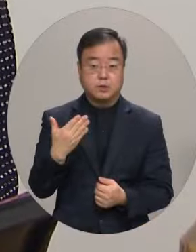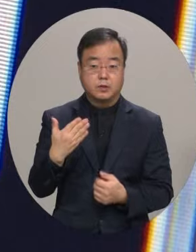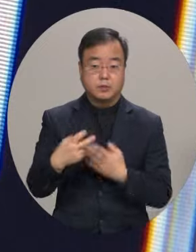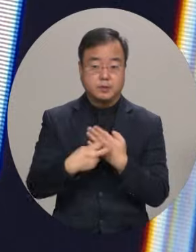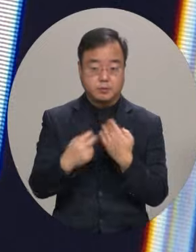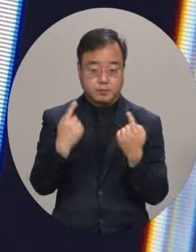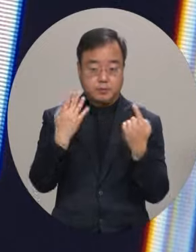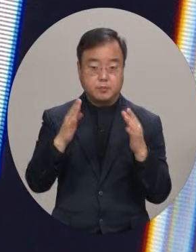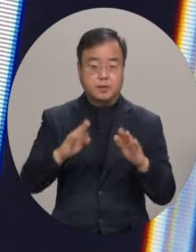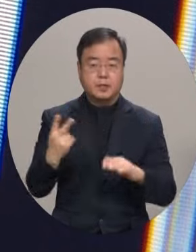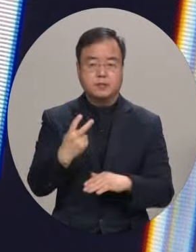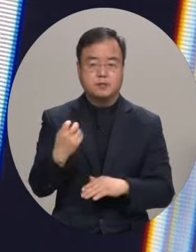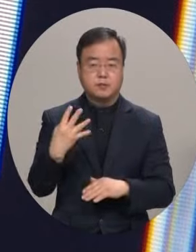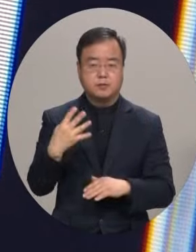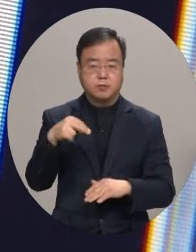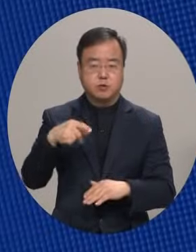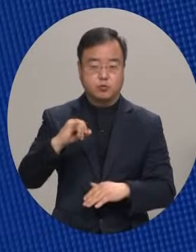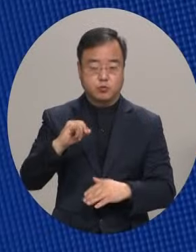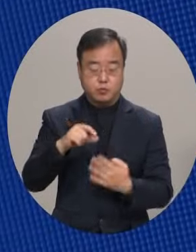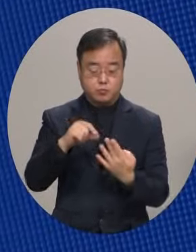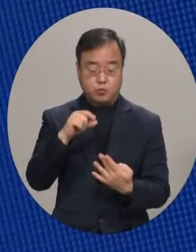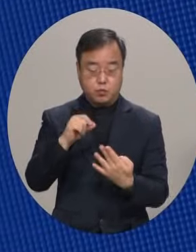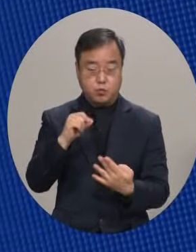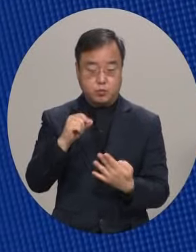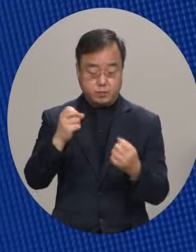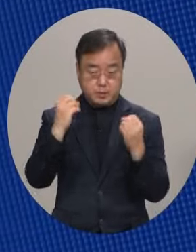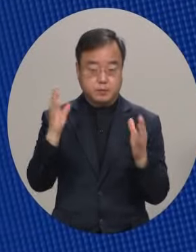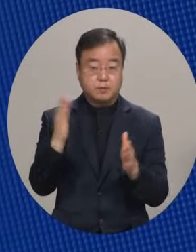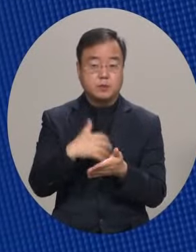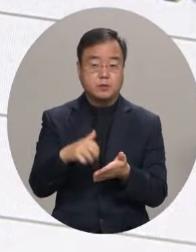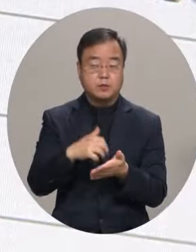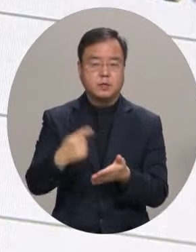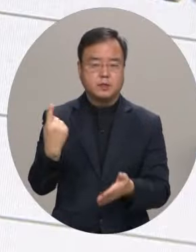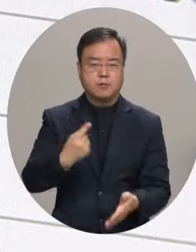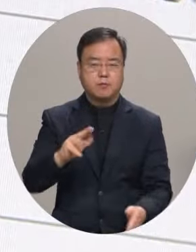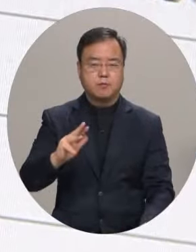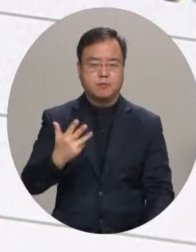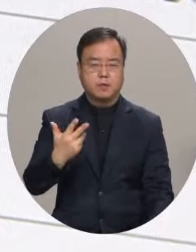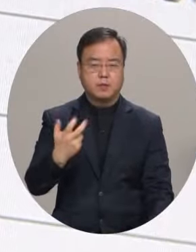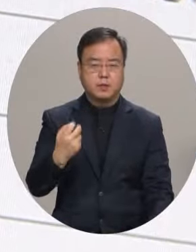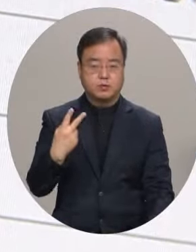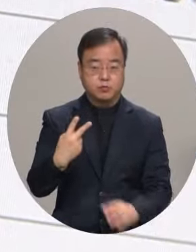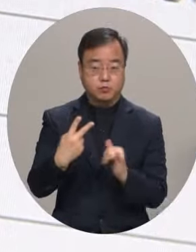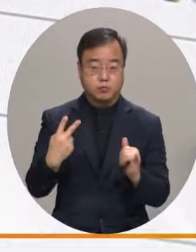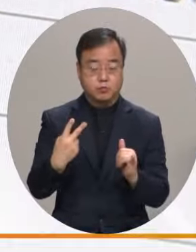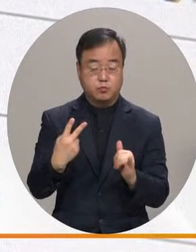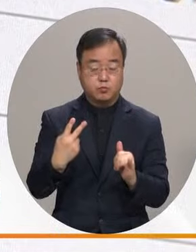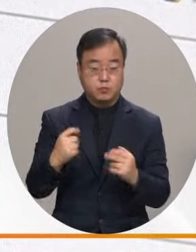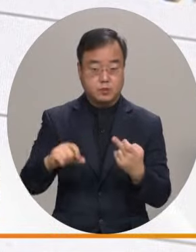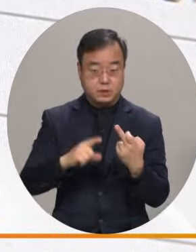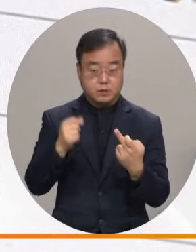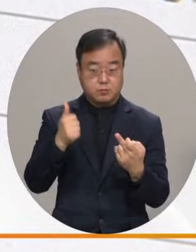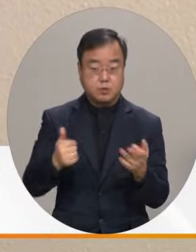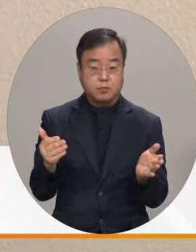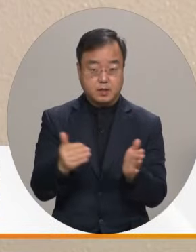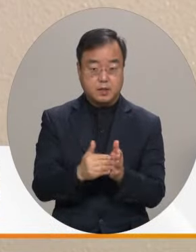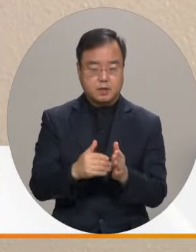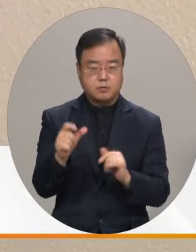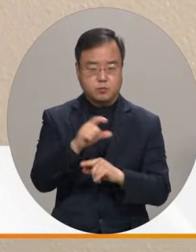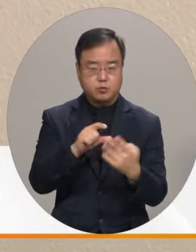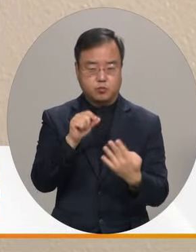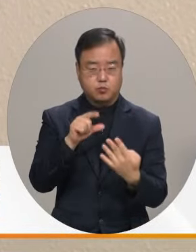2024학년도 수시 모집으로 선발하는 신입생은 모두 18800 이른 2명 지난 달 말까지 이어진 수시 추가 모집 결과